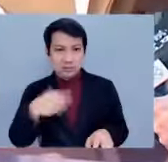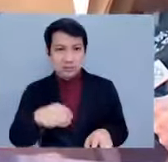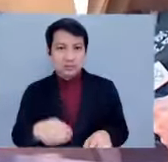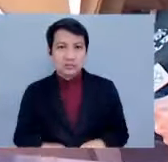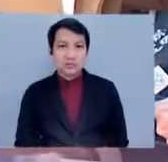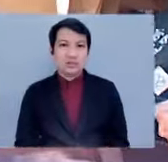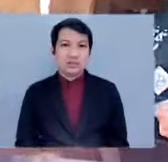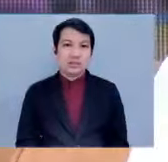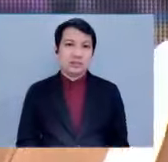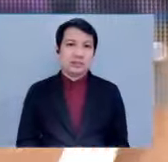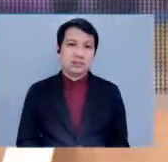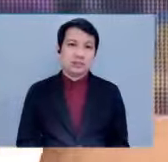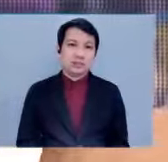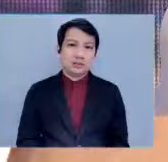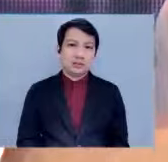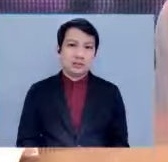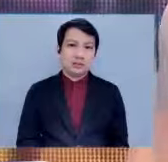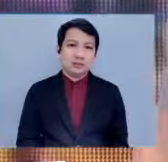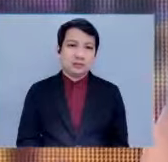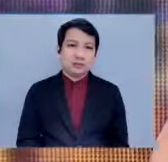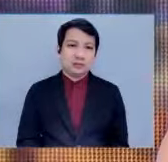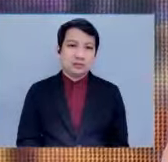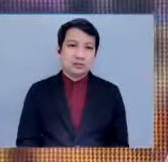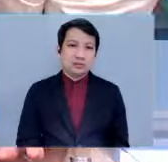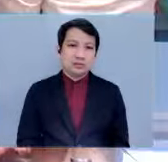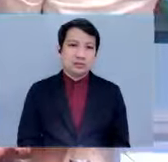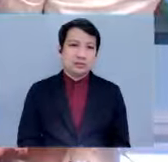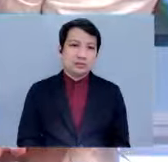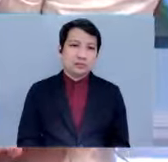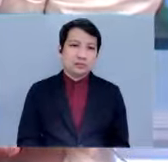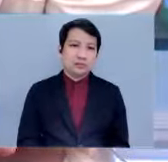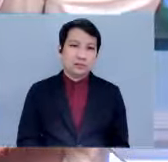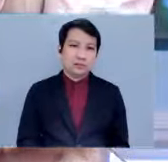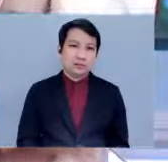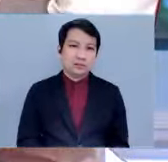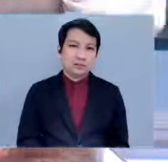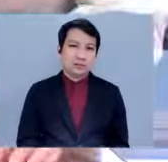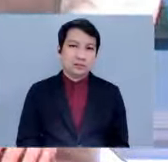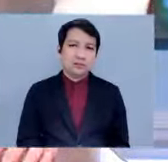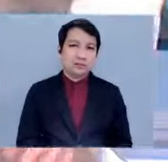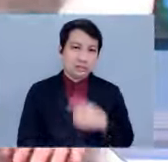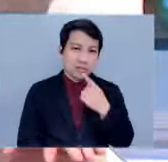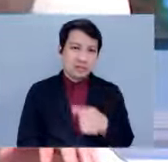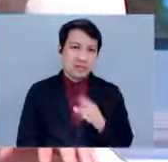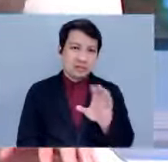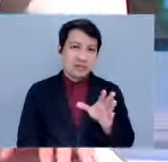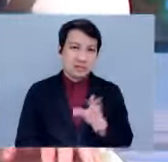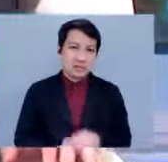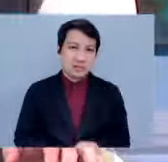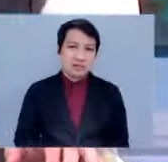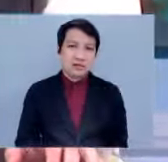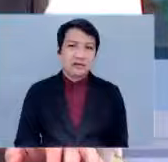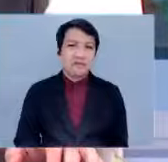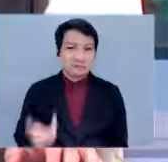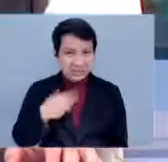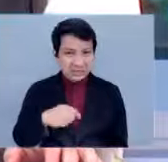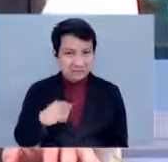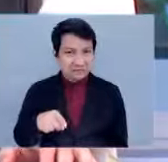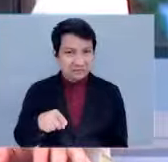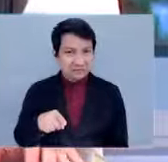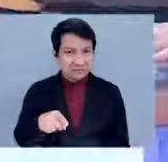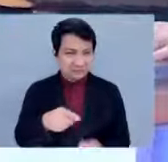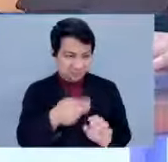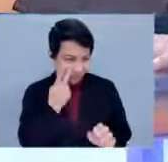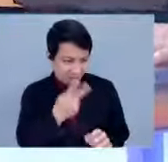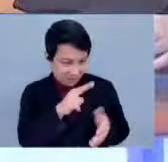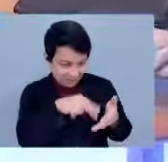parang, paano, ano, washable paper bag? Yes, parang exactly. Conversation starter. Yes, yes, exactly. Pwede. Parang aso, diba? Parang pagdala mo yung aso mo,